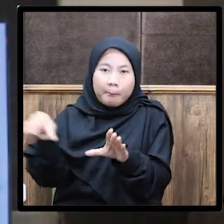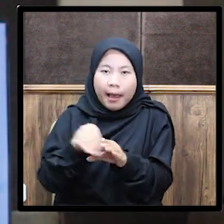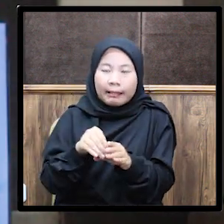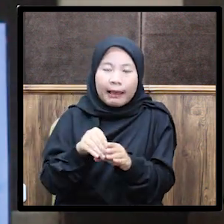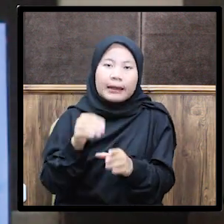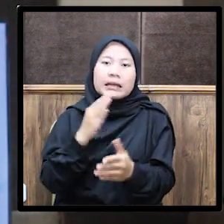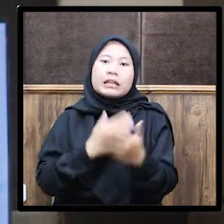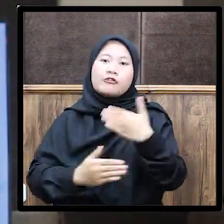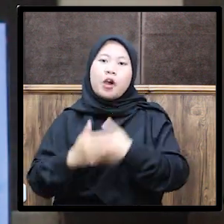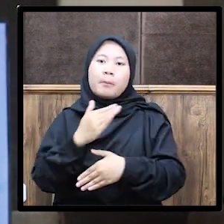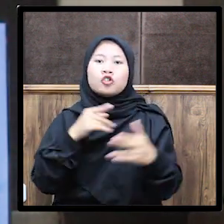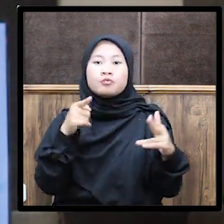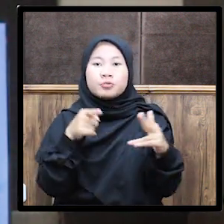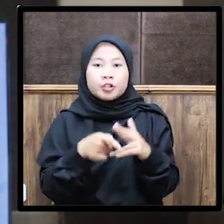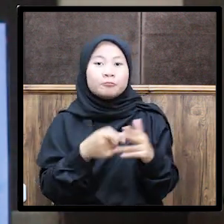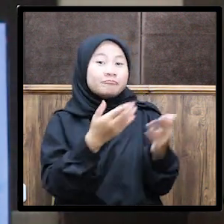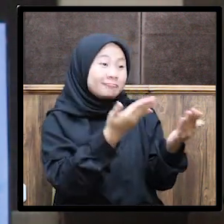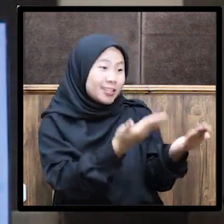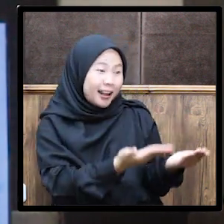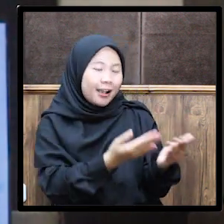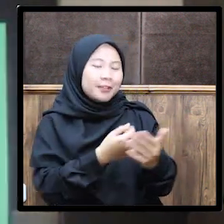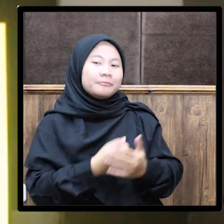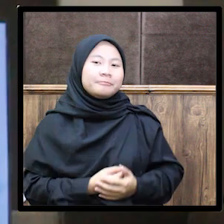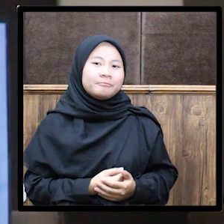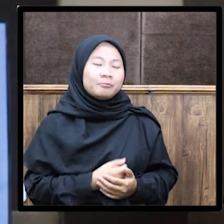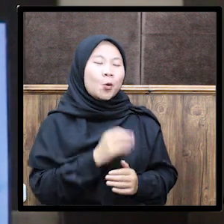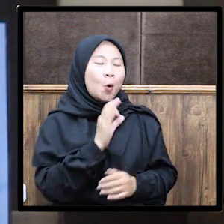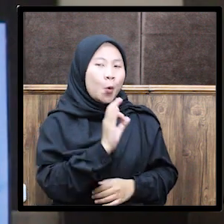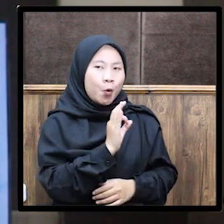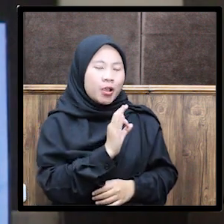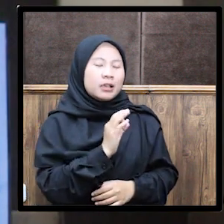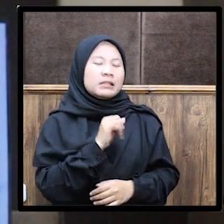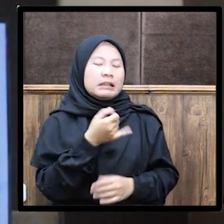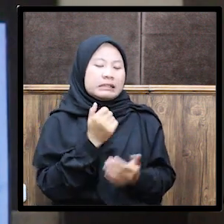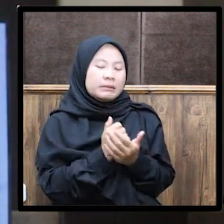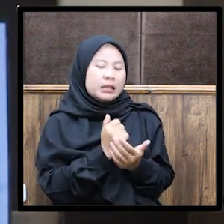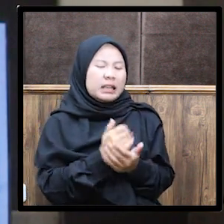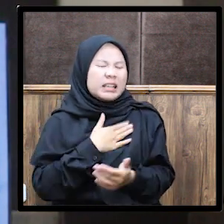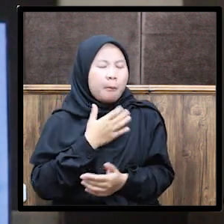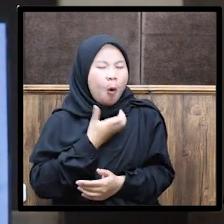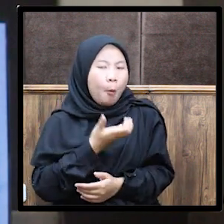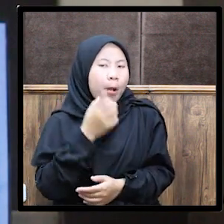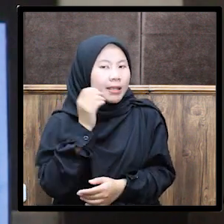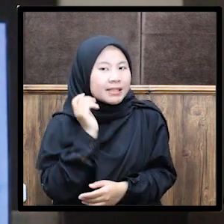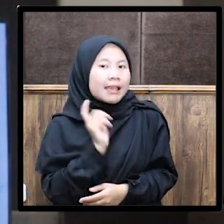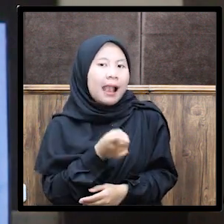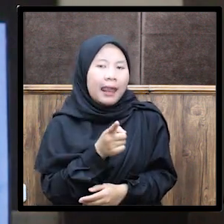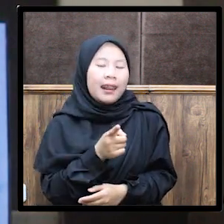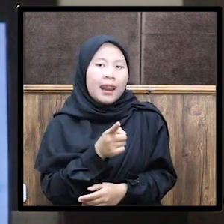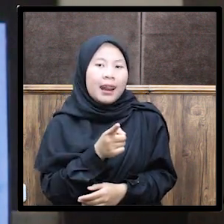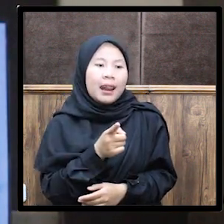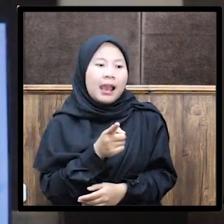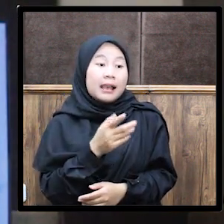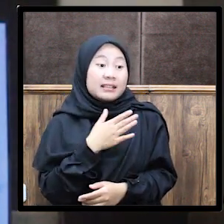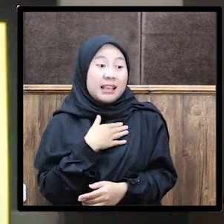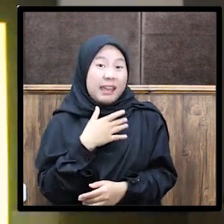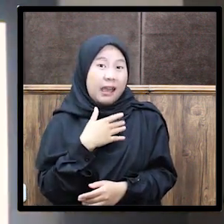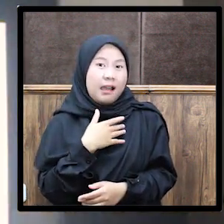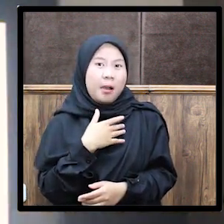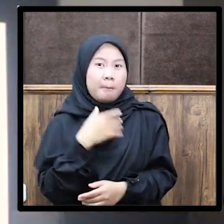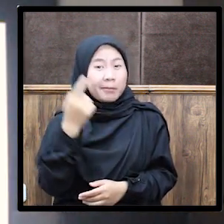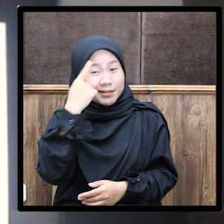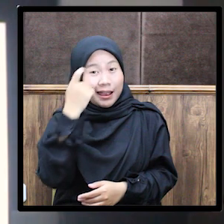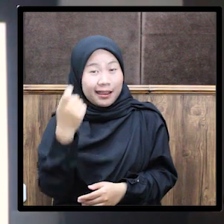Mungkin Mbak Rani dulu mungkin, Mbak. Ya, terima kasih. Jadi saya juga mau memastikan dulu bahwa memang saya yakinkan